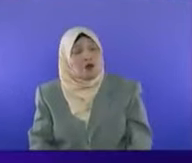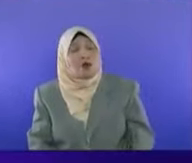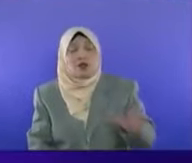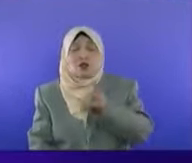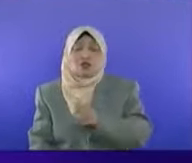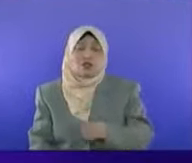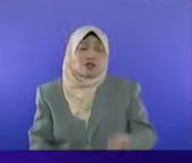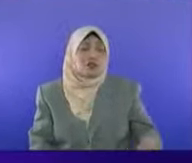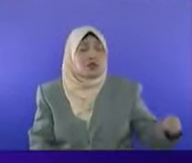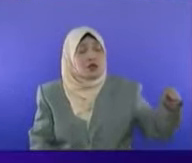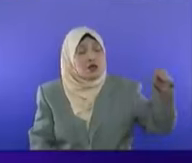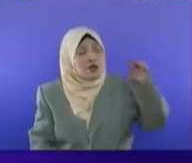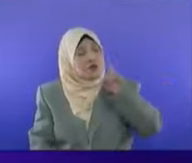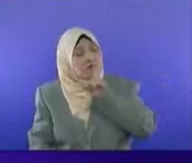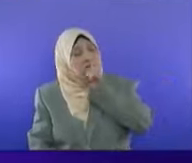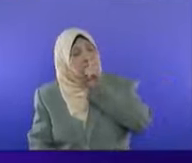ولقد